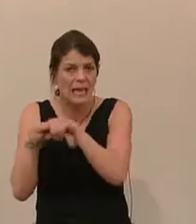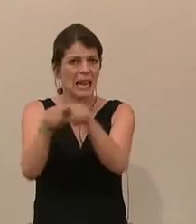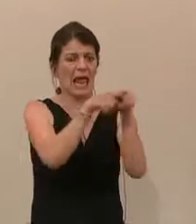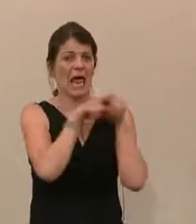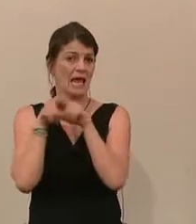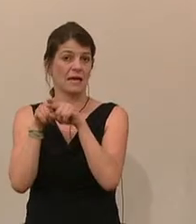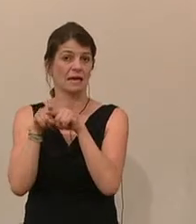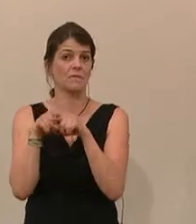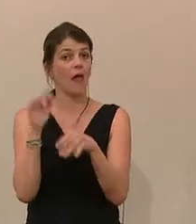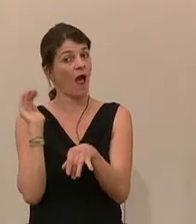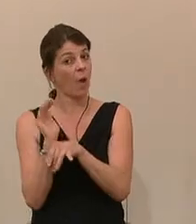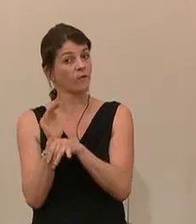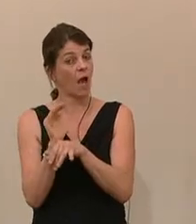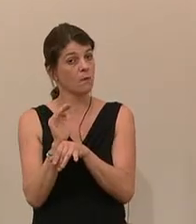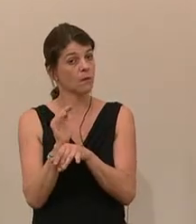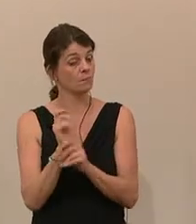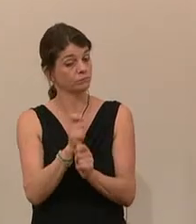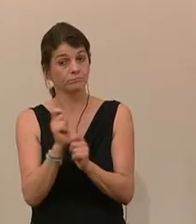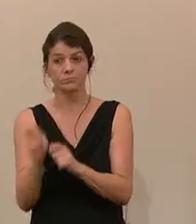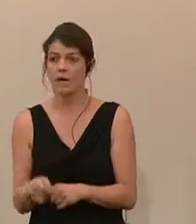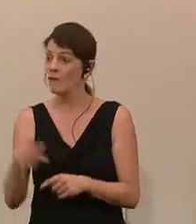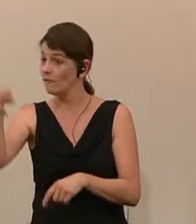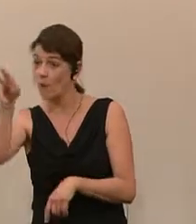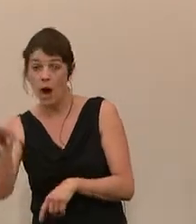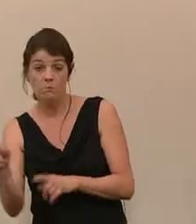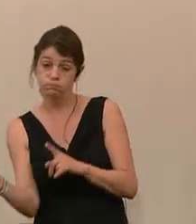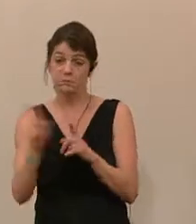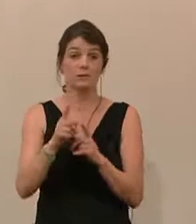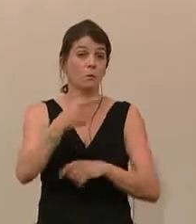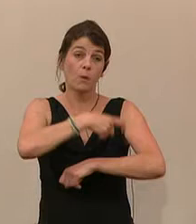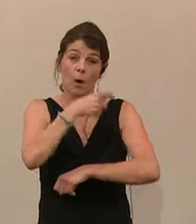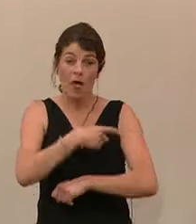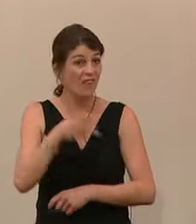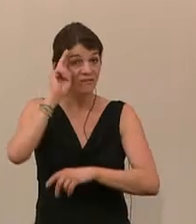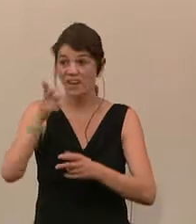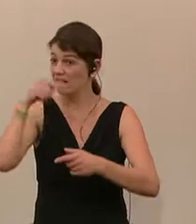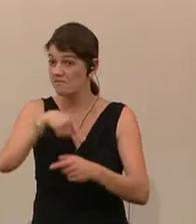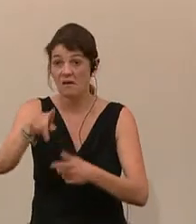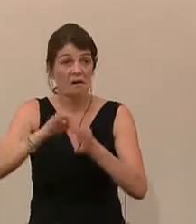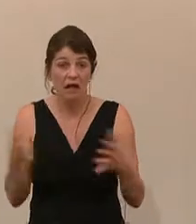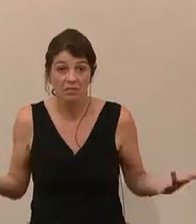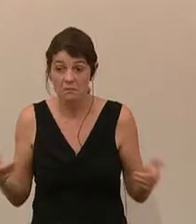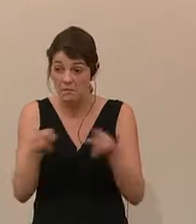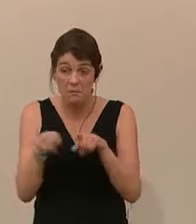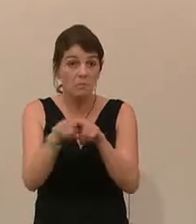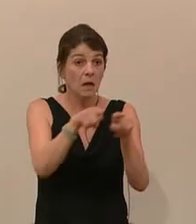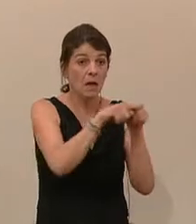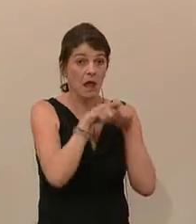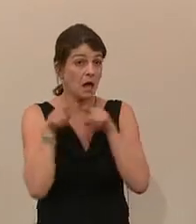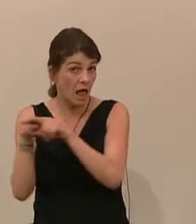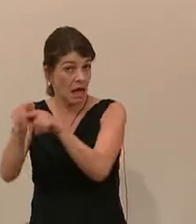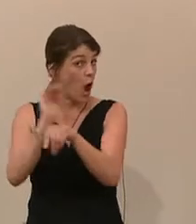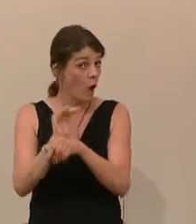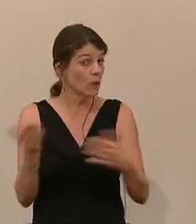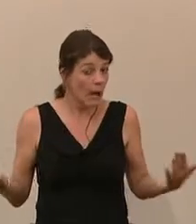einheitliche Aufgabenstellung gibt. Vom Vorarlberg bis zum Burgenland, von Wien bis Kärnten, dieselbe